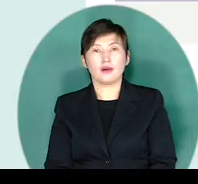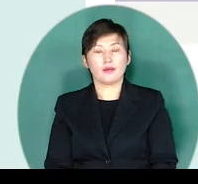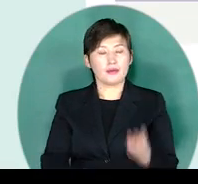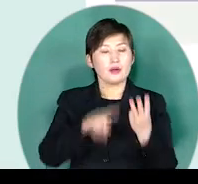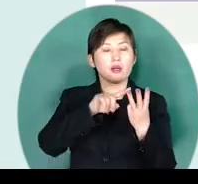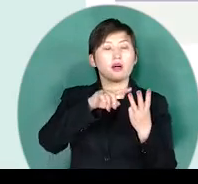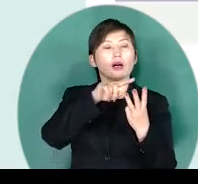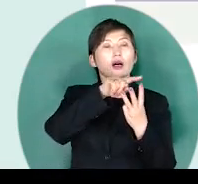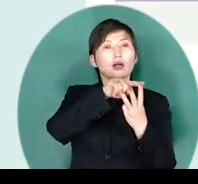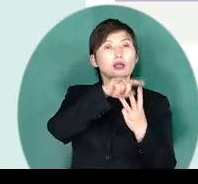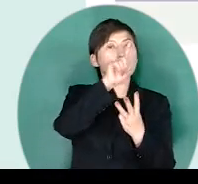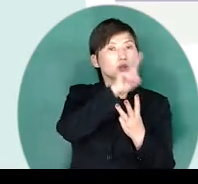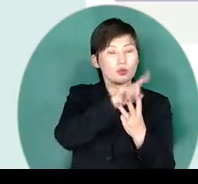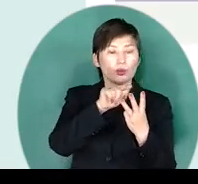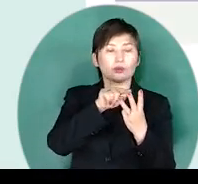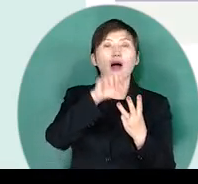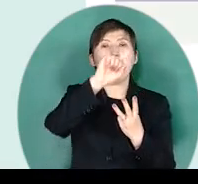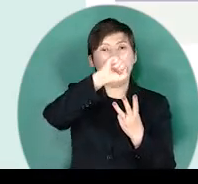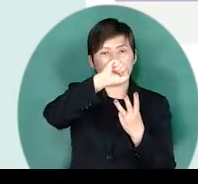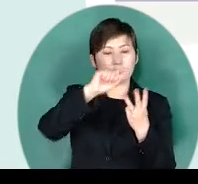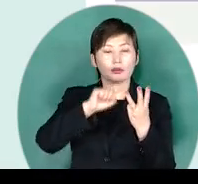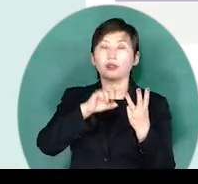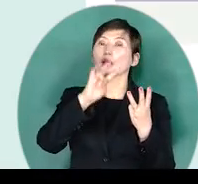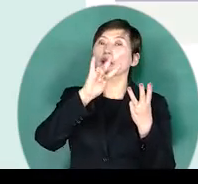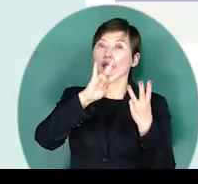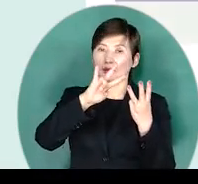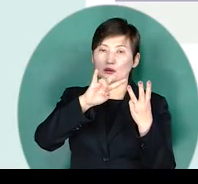нь 1-ж 10-д 100-т гэсэн бүтцтэй байна.